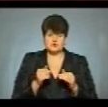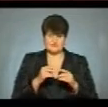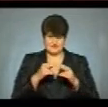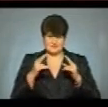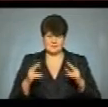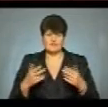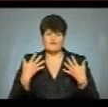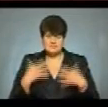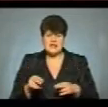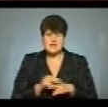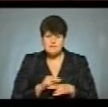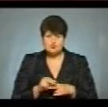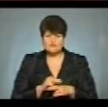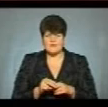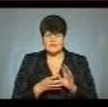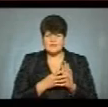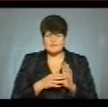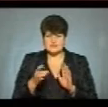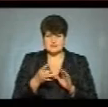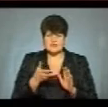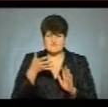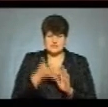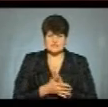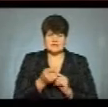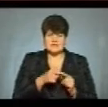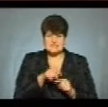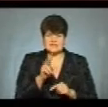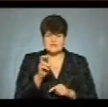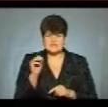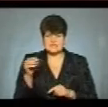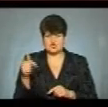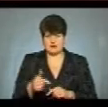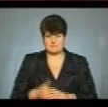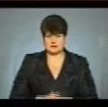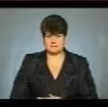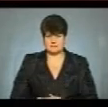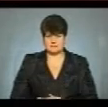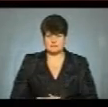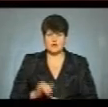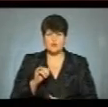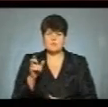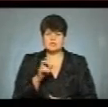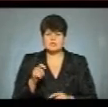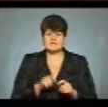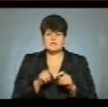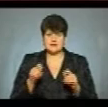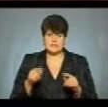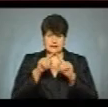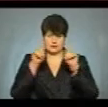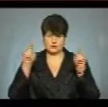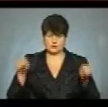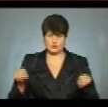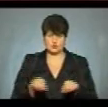вже ремонтували 9 разів. І на це витратили понад 200 тисяч гривень. У Бережанах відкрили пам'ятну дошку